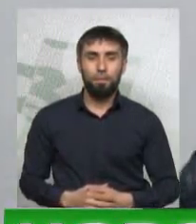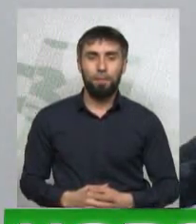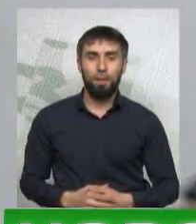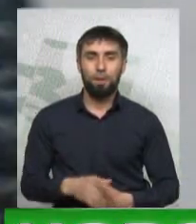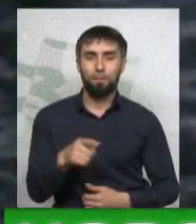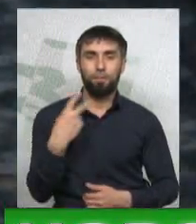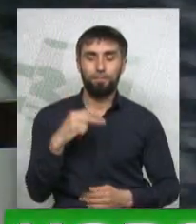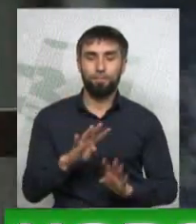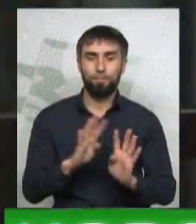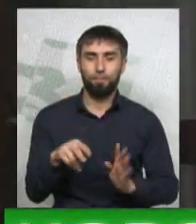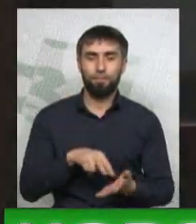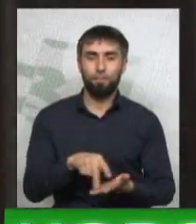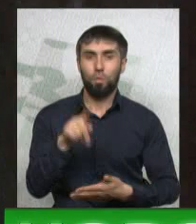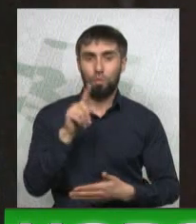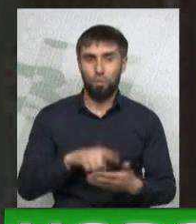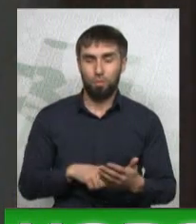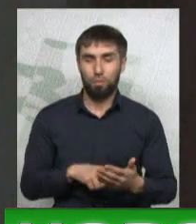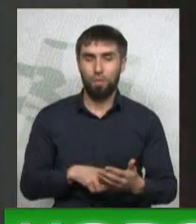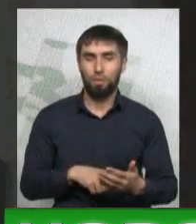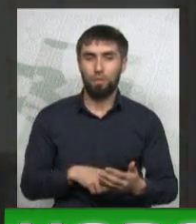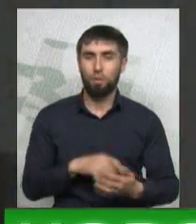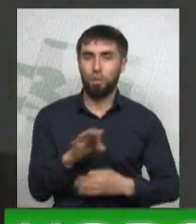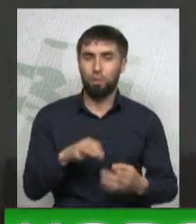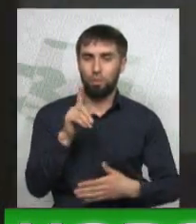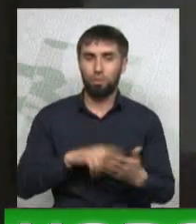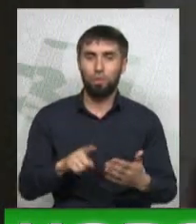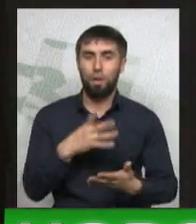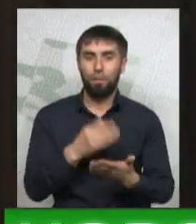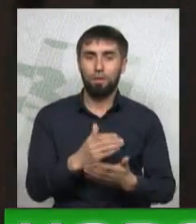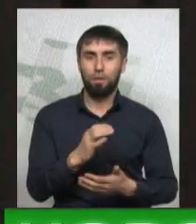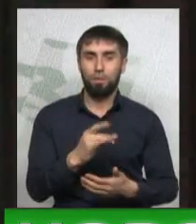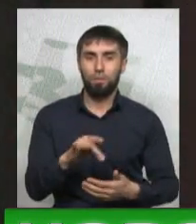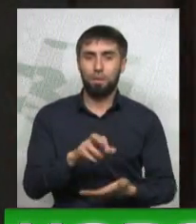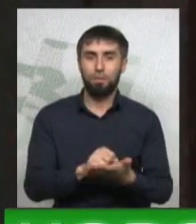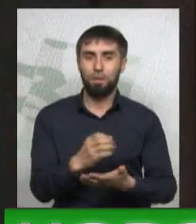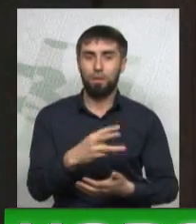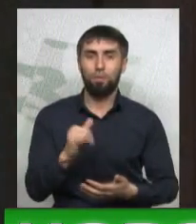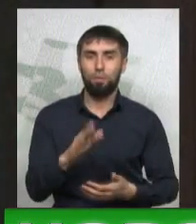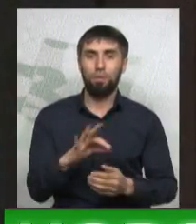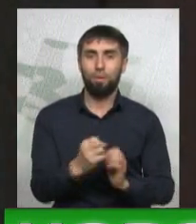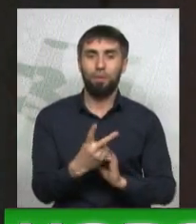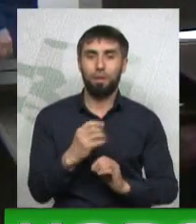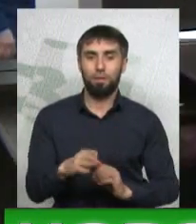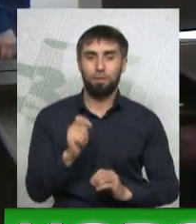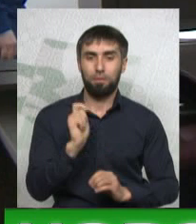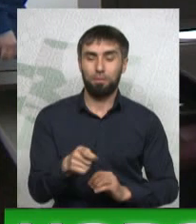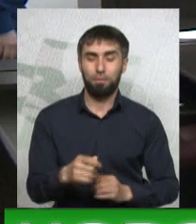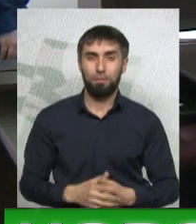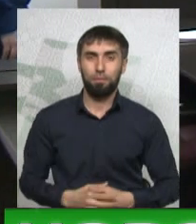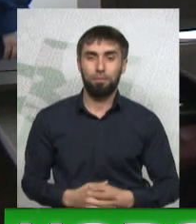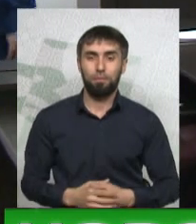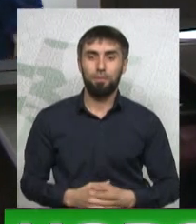скамье подсудимых он шагает уверенно. Слишком уверенно, если учесть, что в совокупности деяний ему грозит до 12 лет лишения